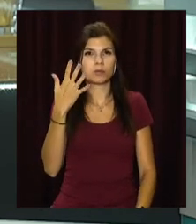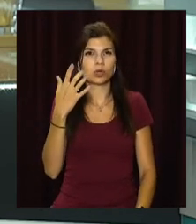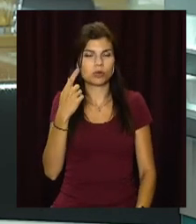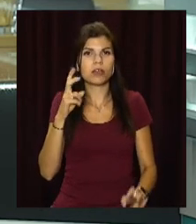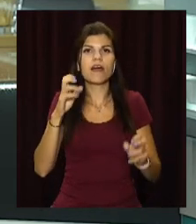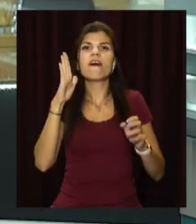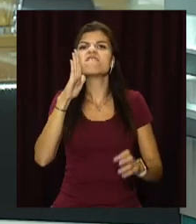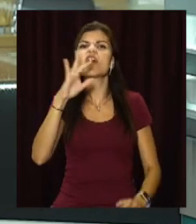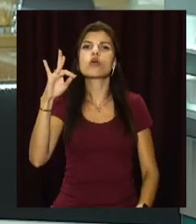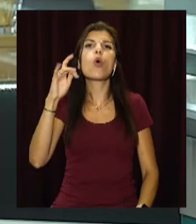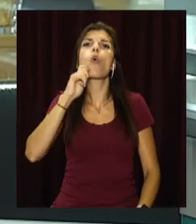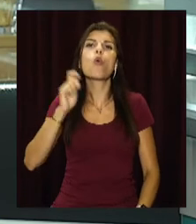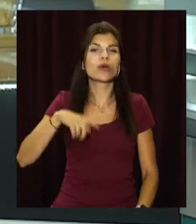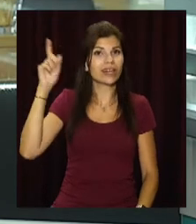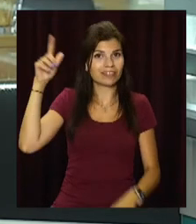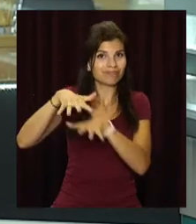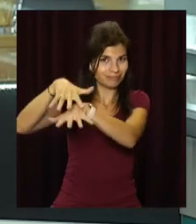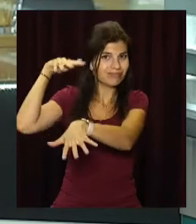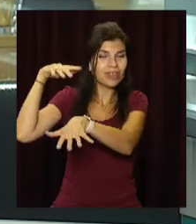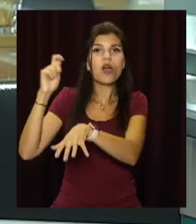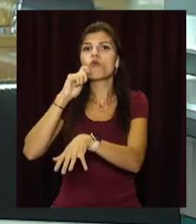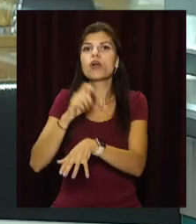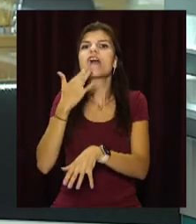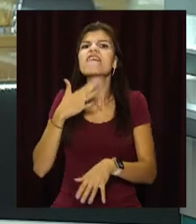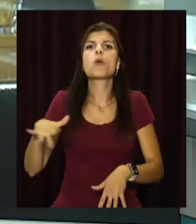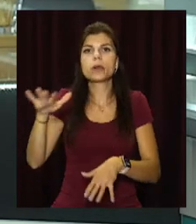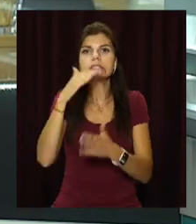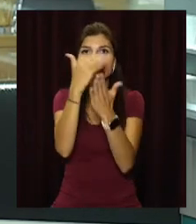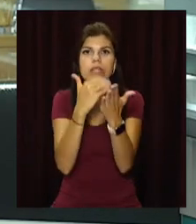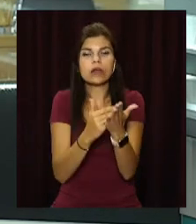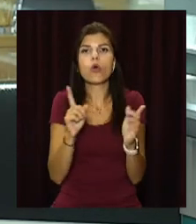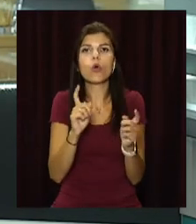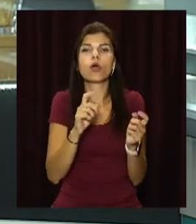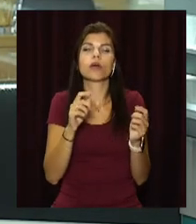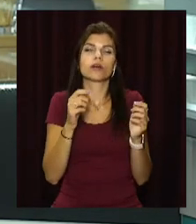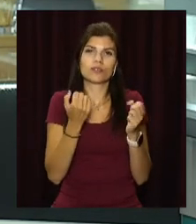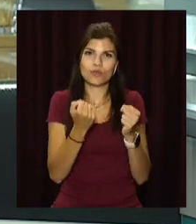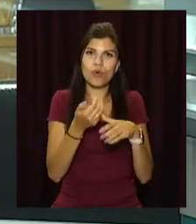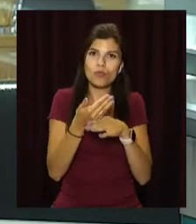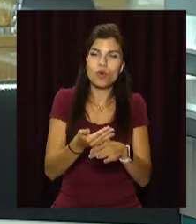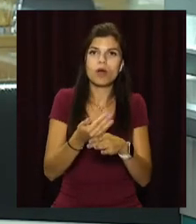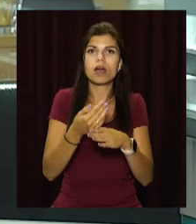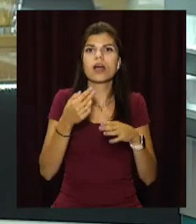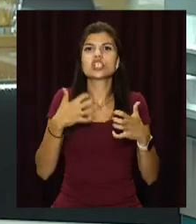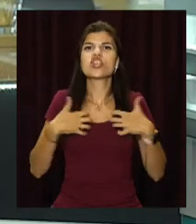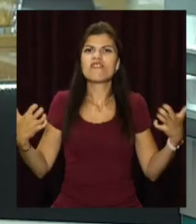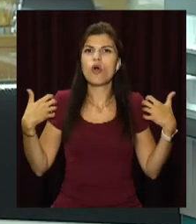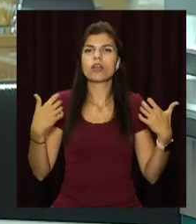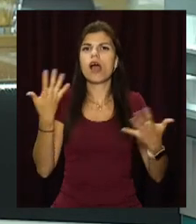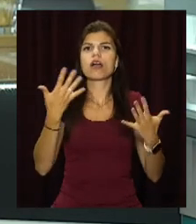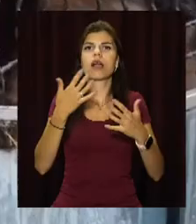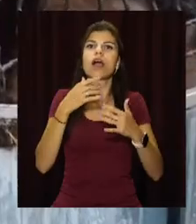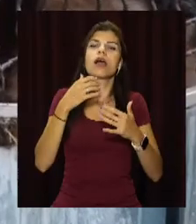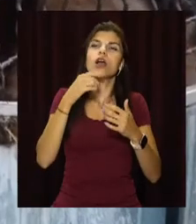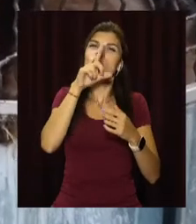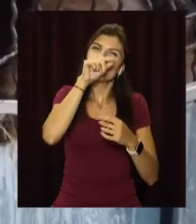ухвалила Верховна Рада України. Він запроваджує в Україні європейські стандарти щодо утримання та надання допомоги безпритульним тваринам та пораненим